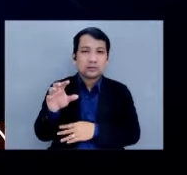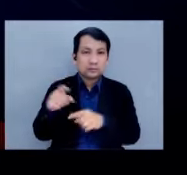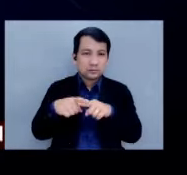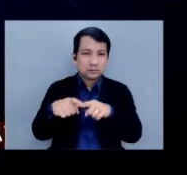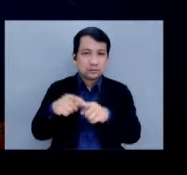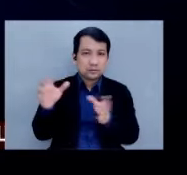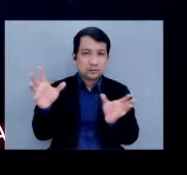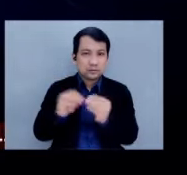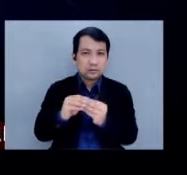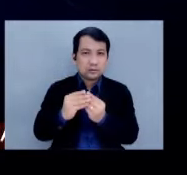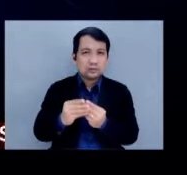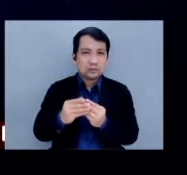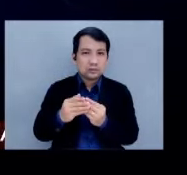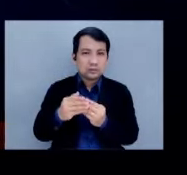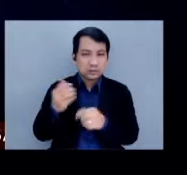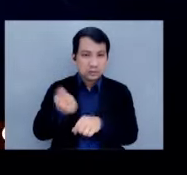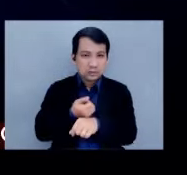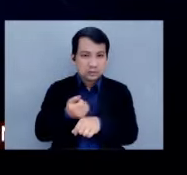mas hirap siya